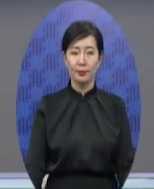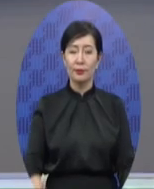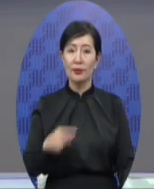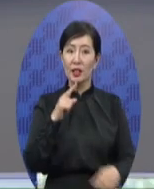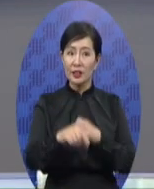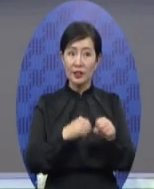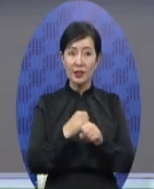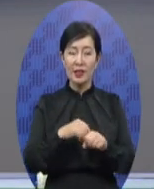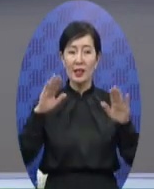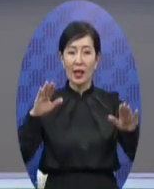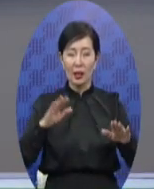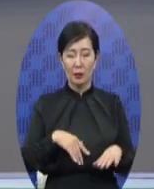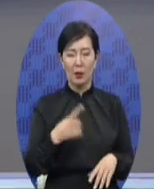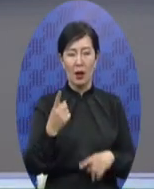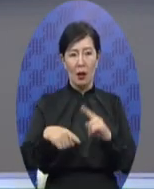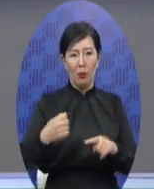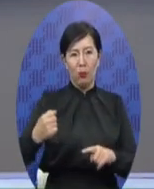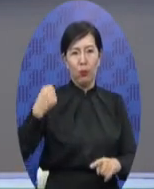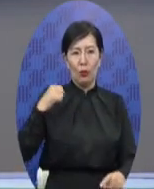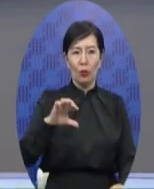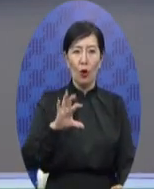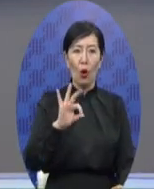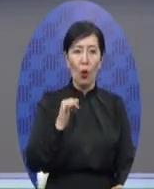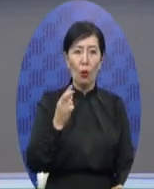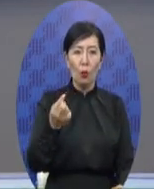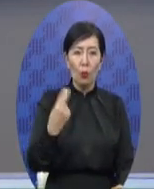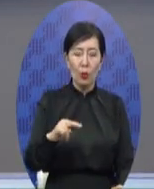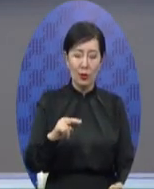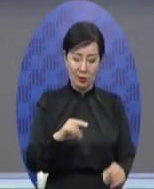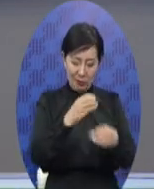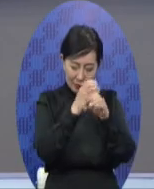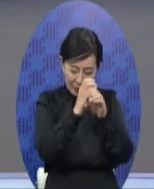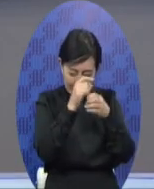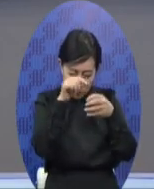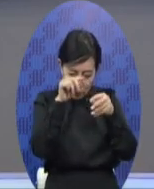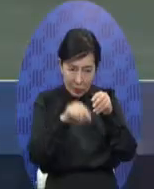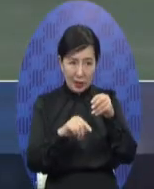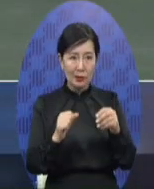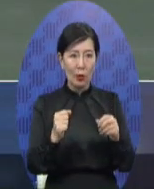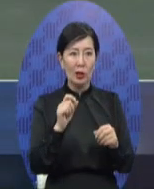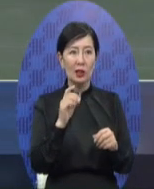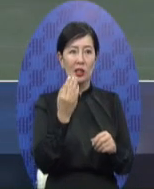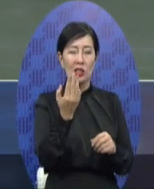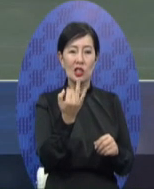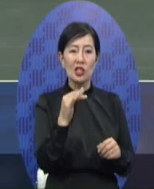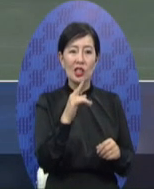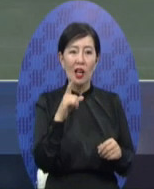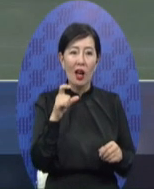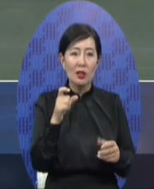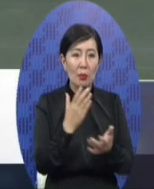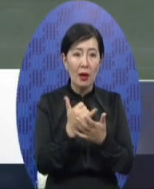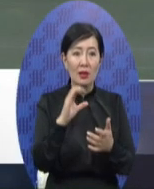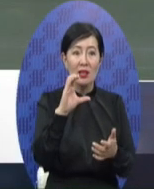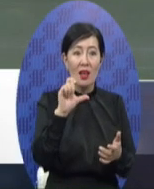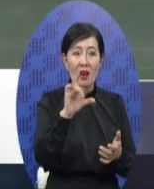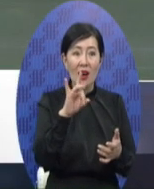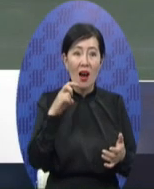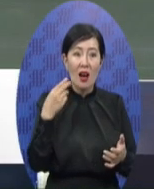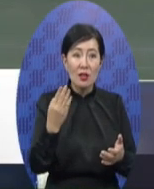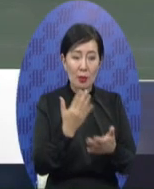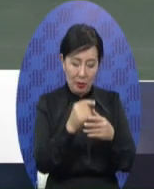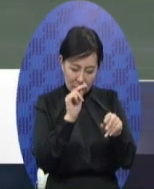Энэ жилийн наадмын төрөө бүх оюун болтын шинжилгээнээс сэргээшийн дөрвөн төрлийн бодис илэрсэн байна. Тодруулах юм бол дэлхийн допингийн эсрэг агентлагаас гаргасан хоригдсан